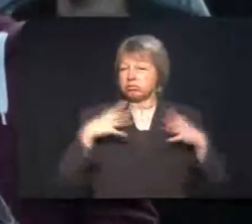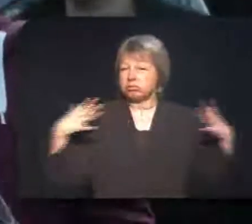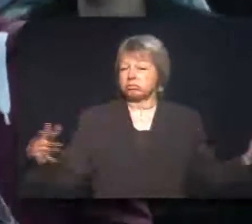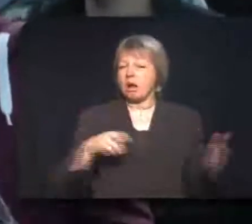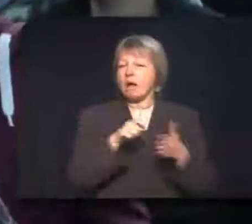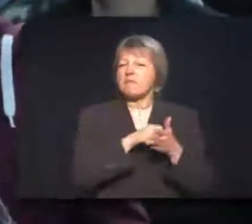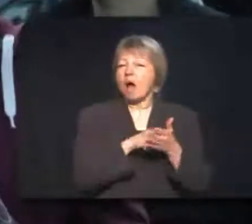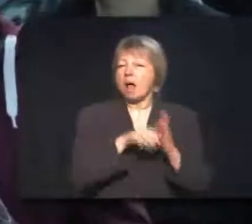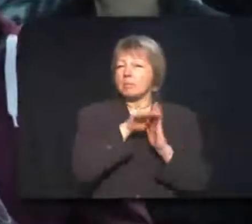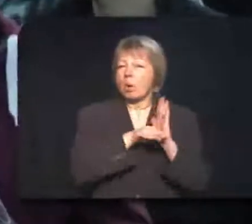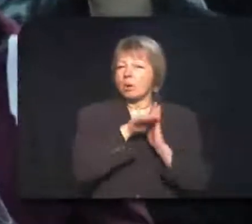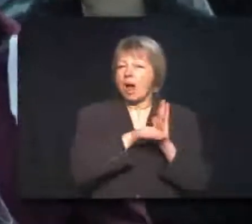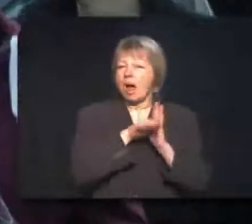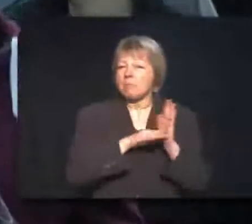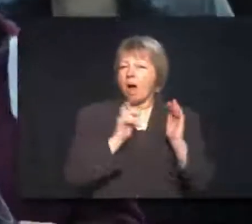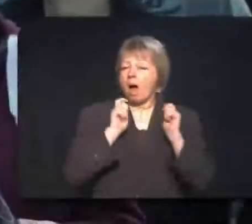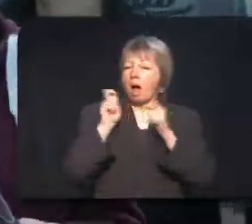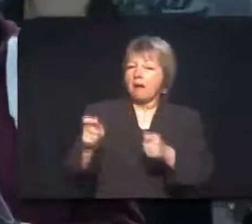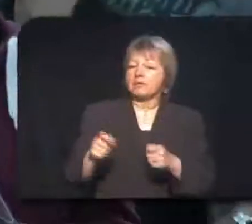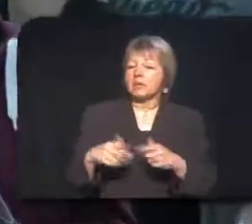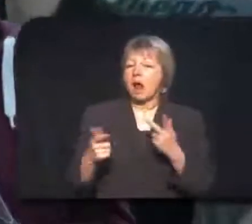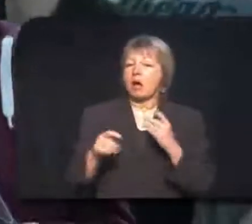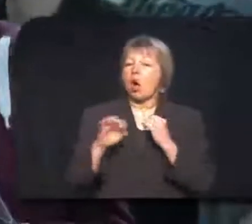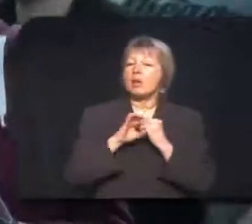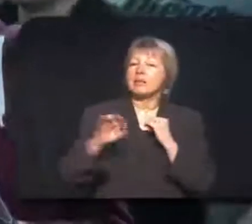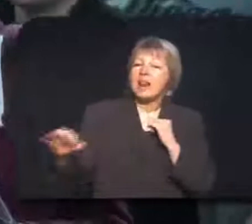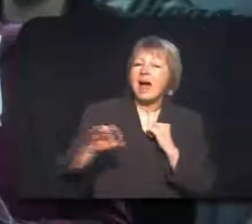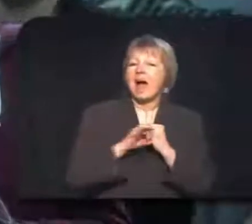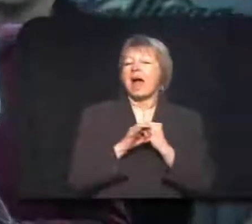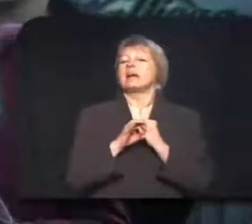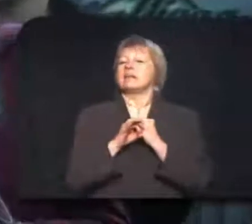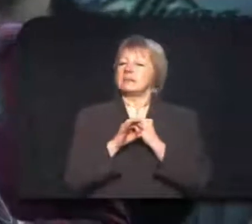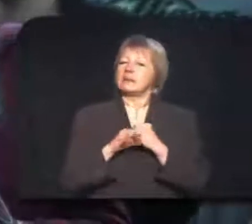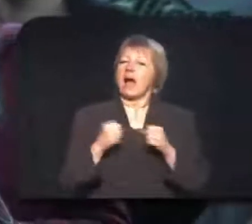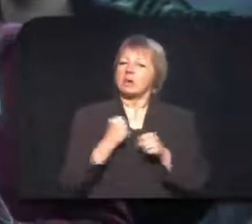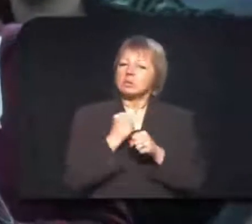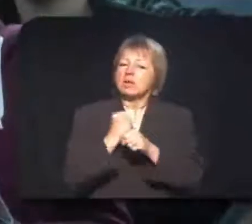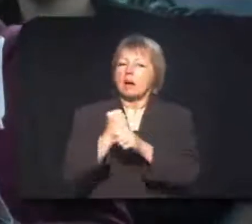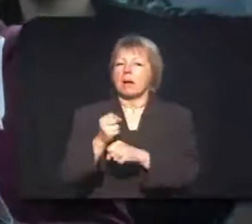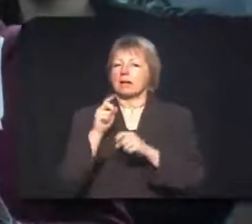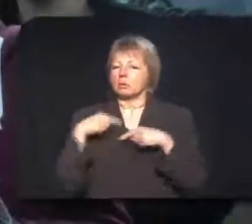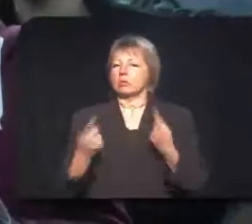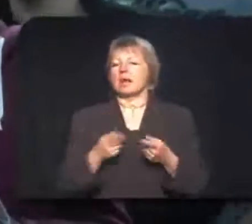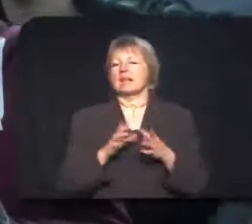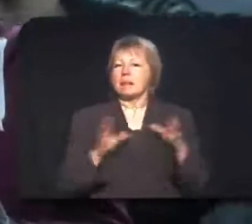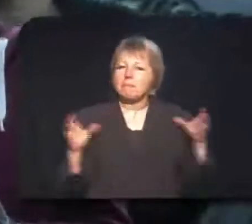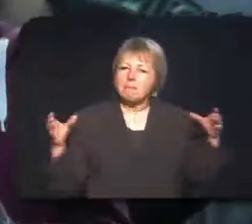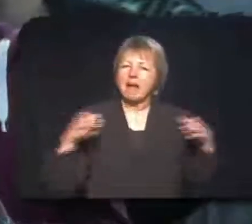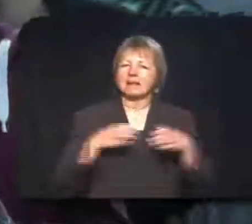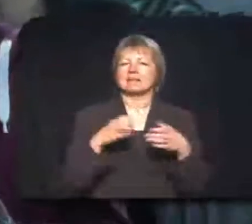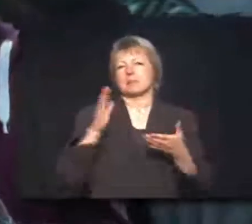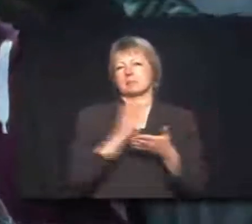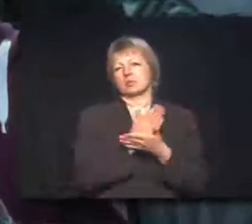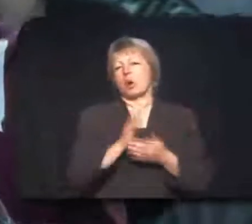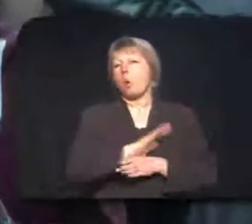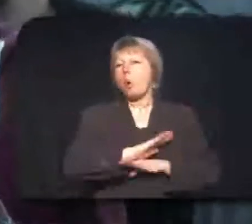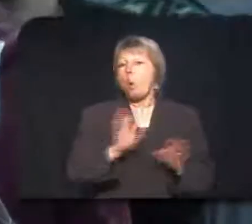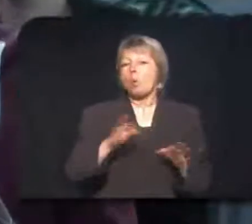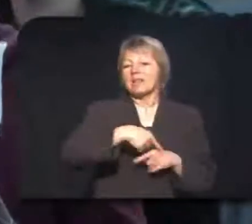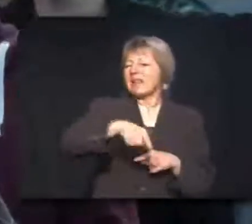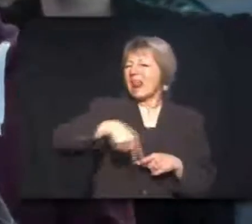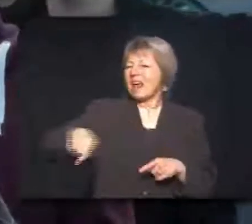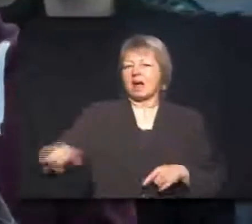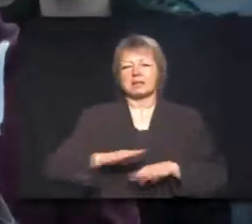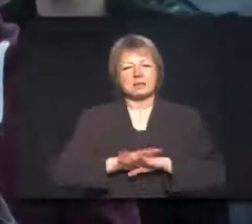online partizipativ ausarbeiten und gemeinsam letztendlich darüber entscheiden ohne Delegationen jeder